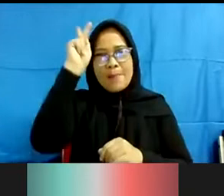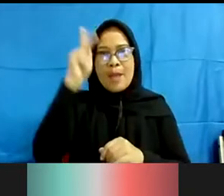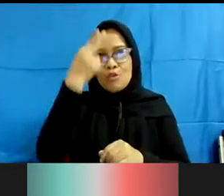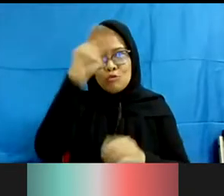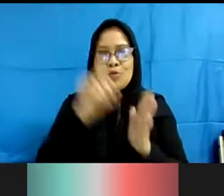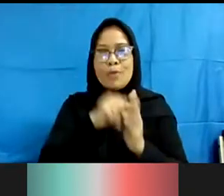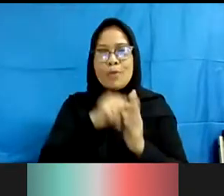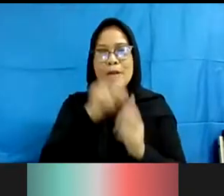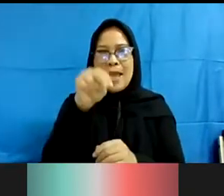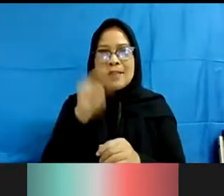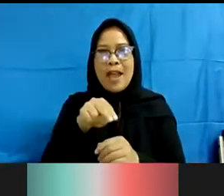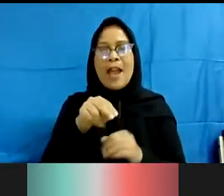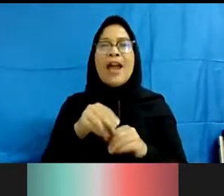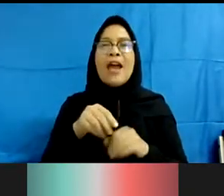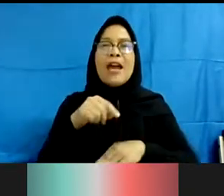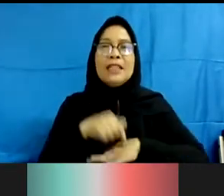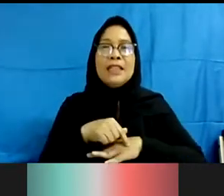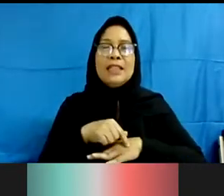sharing di berbagai macam